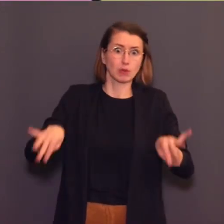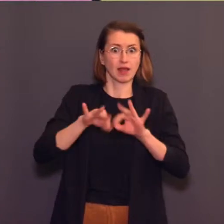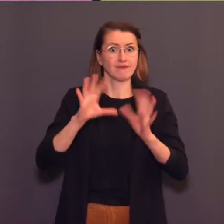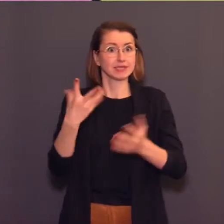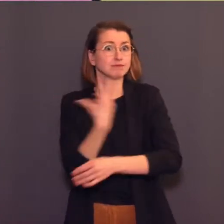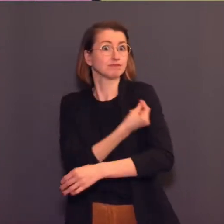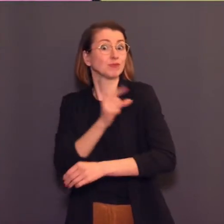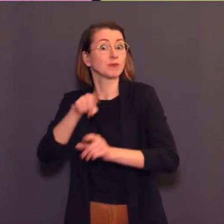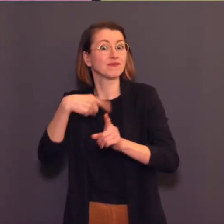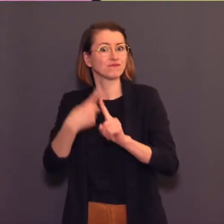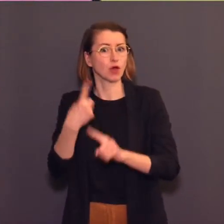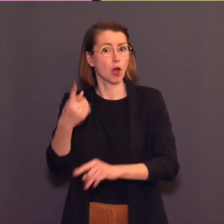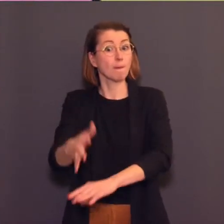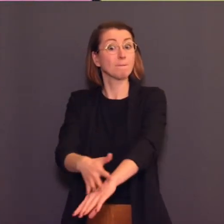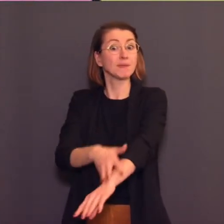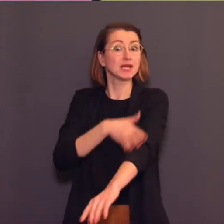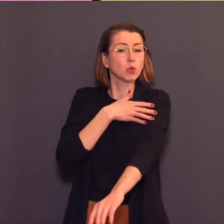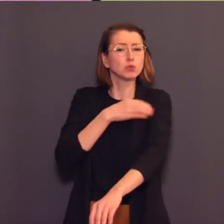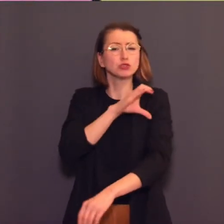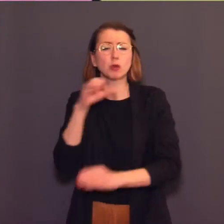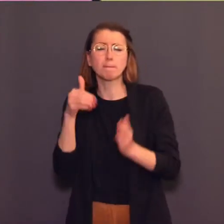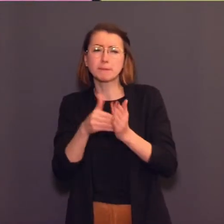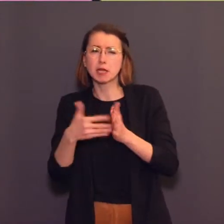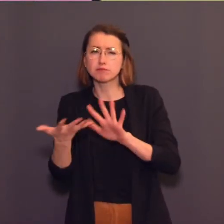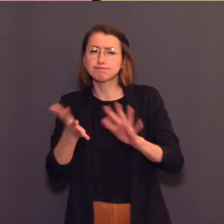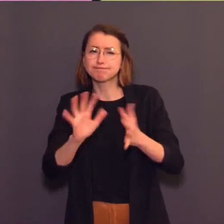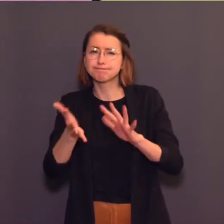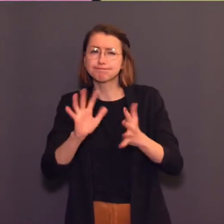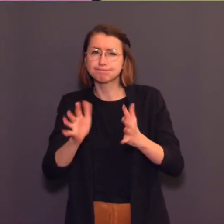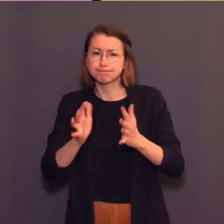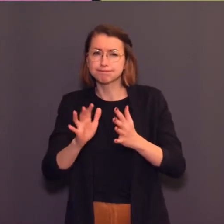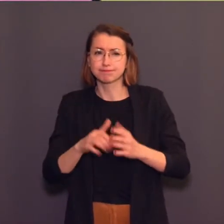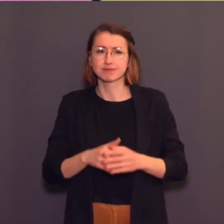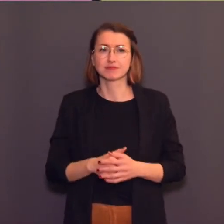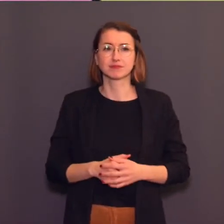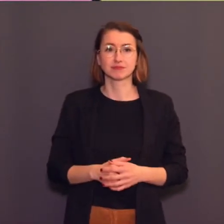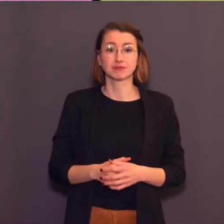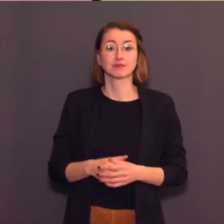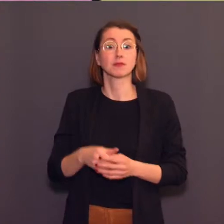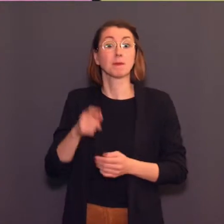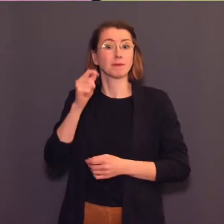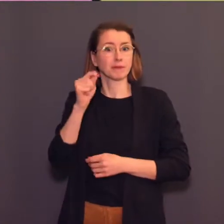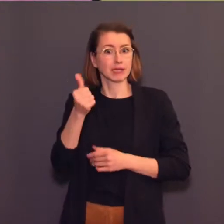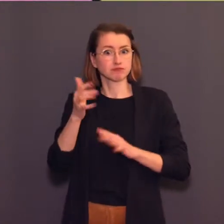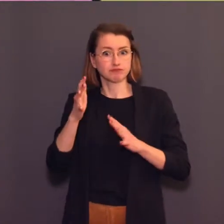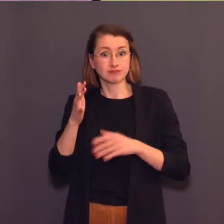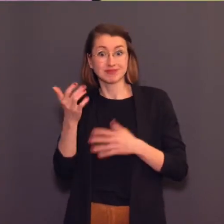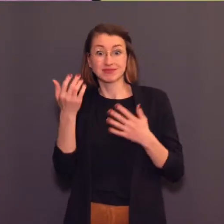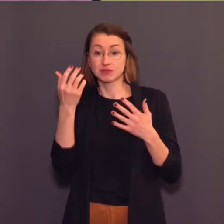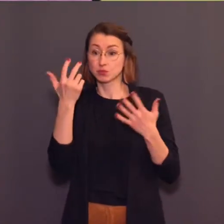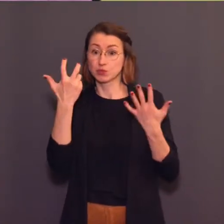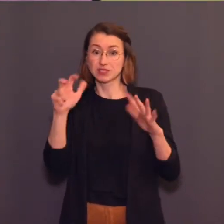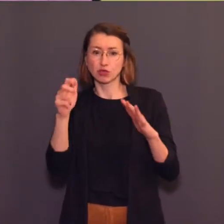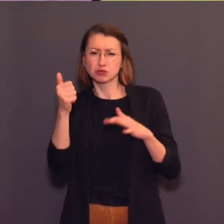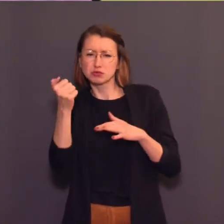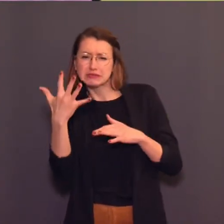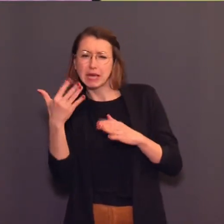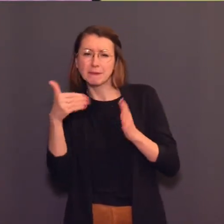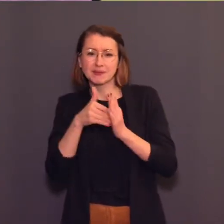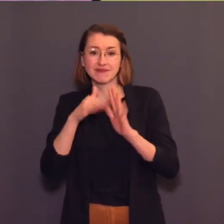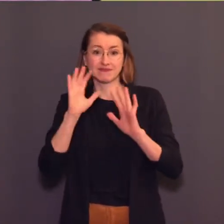presque 500 000, 465 000, ont reçu une deuxième dose. C'est 4% de cette population